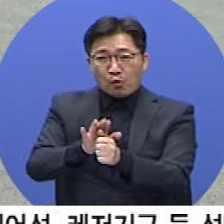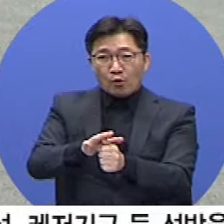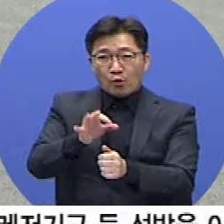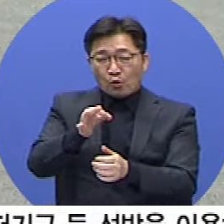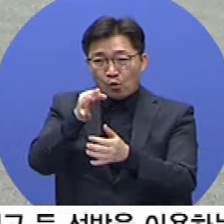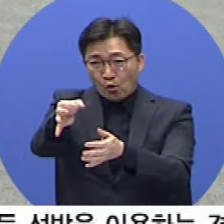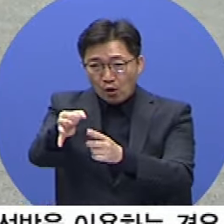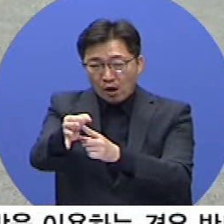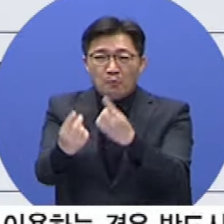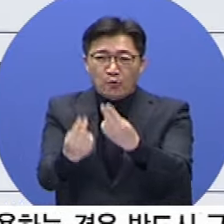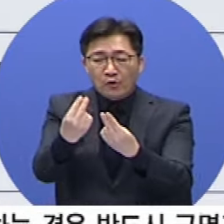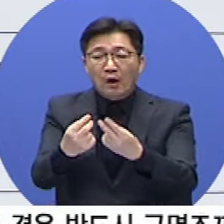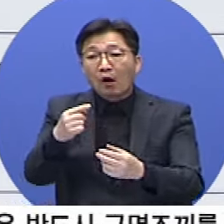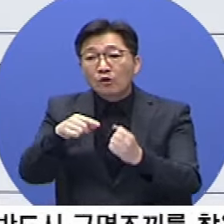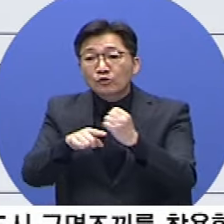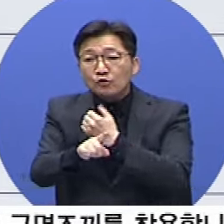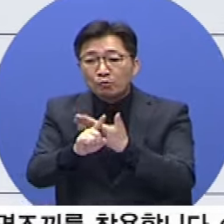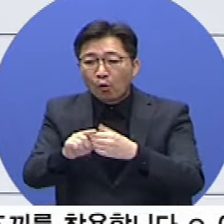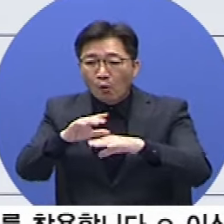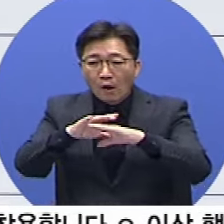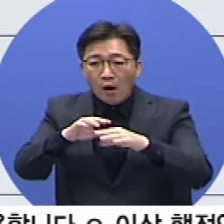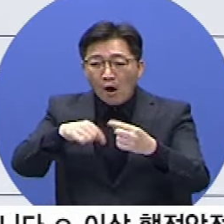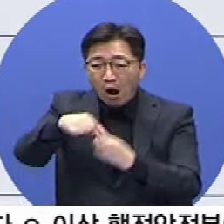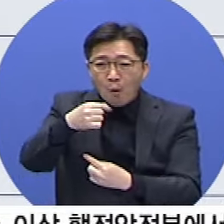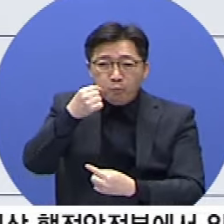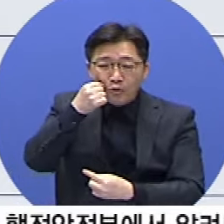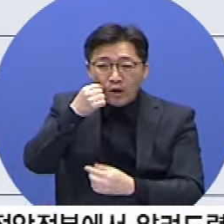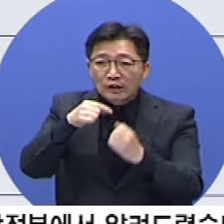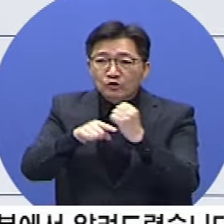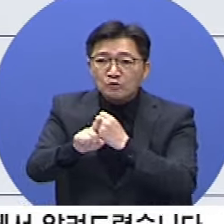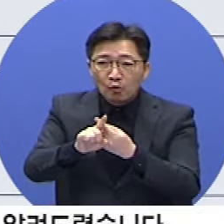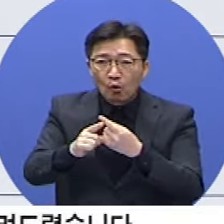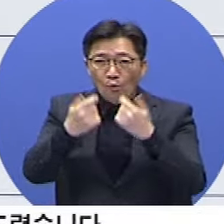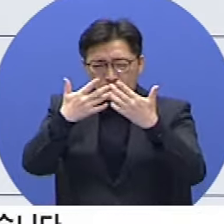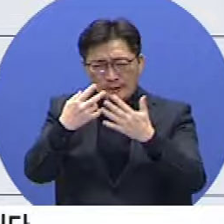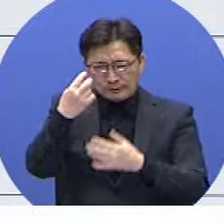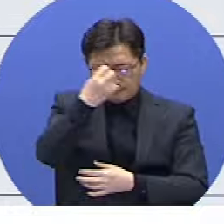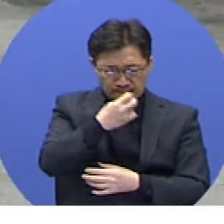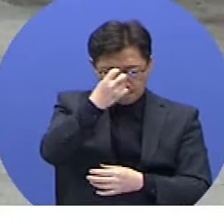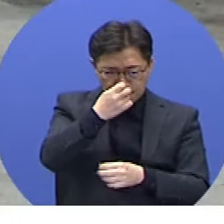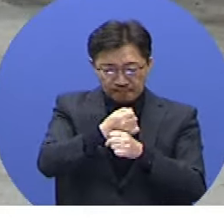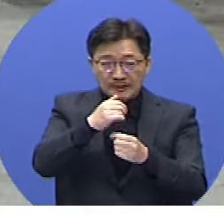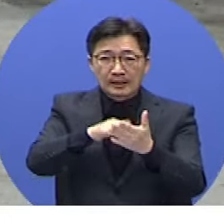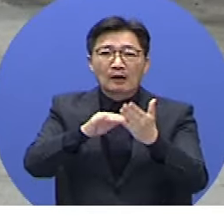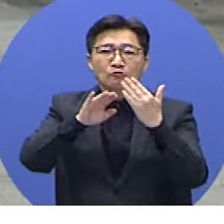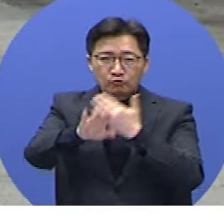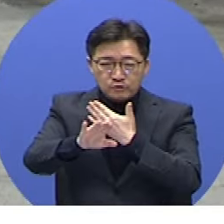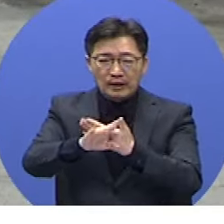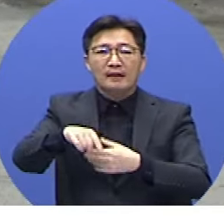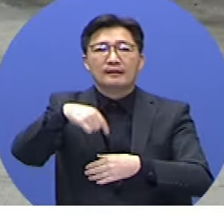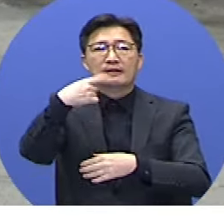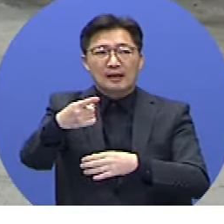틀어막기보다는 적자가 발생하는 재무구조에 대한 명확한 경영진단을 바탕으로 경영